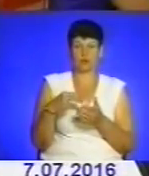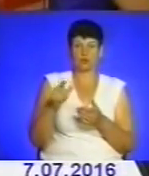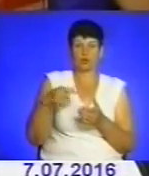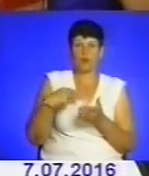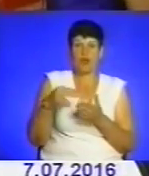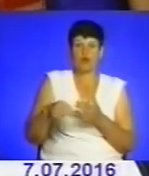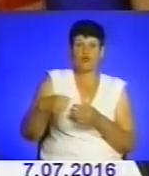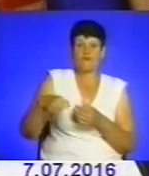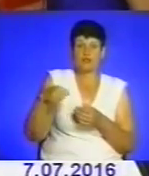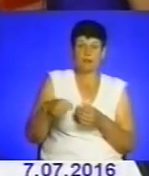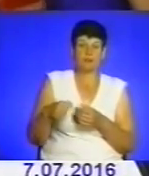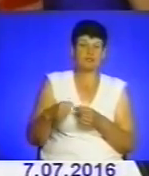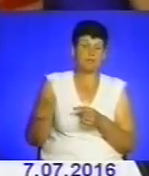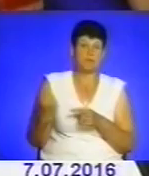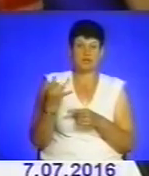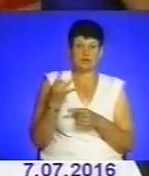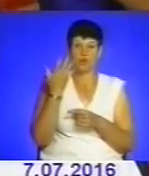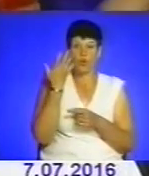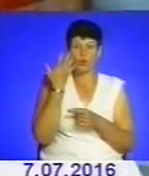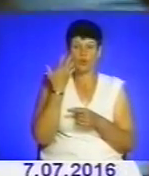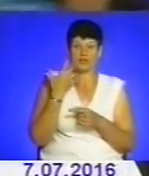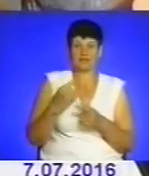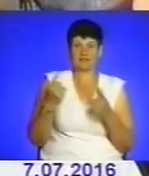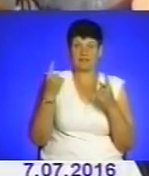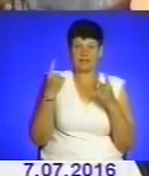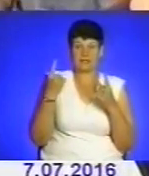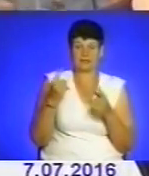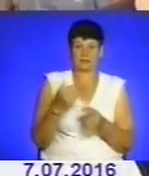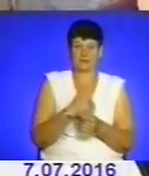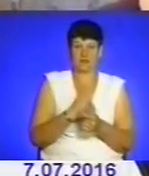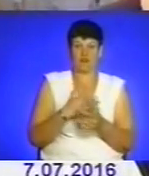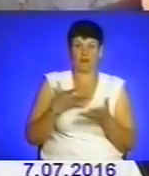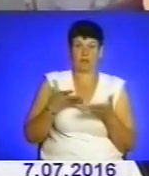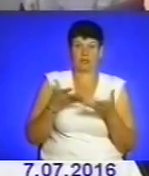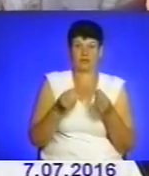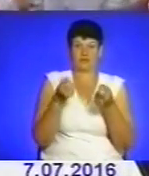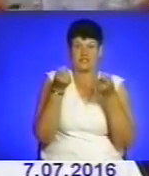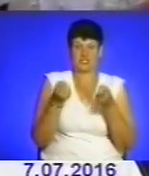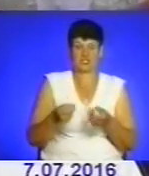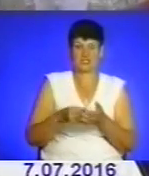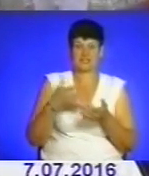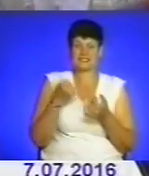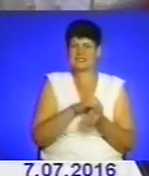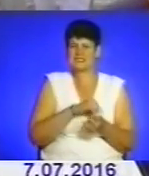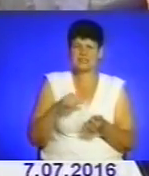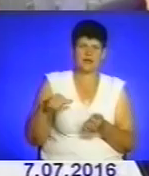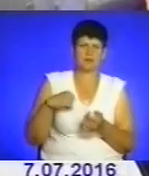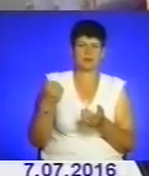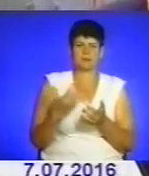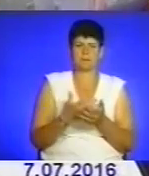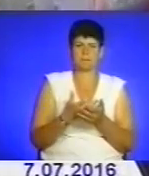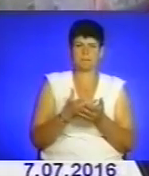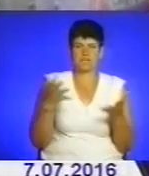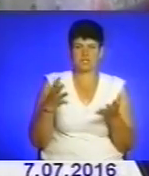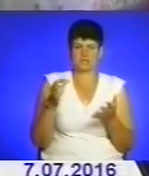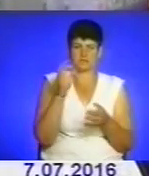не вперше на нашому ринку, коли високий попит вплинув на зниження ціни. Якщо брати щодо фруктів стосується, то найбільше зараз користується попитом